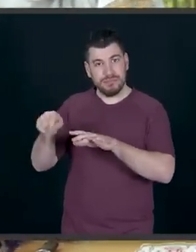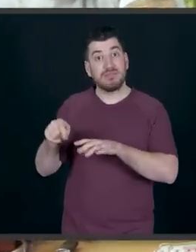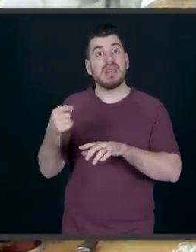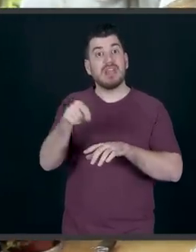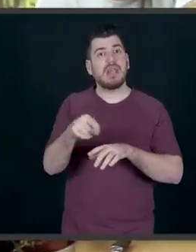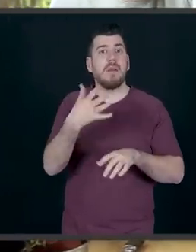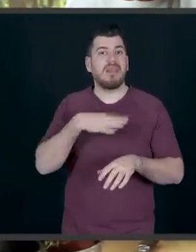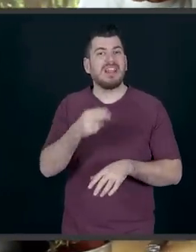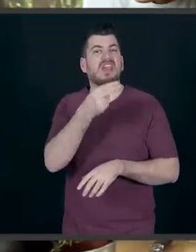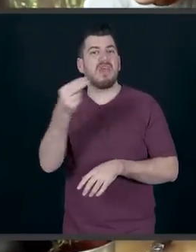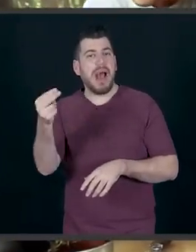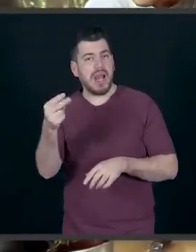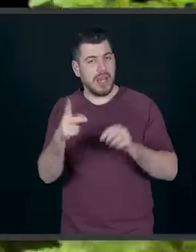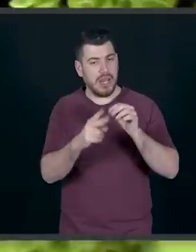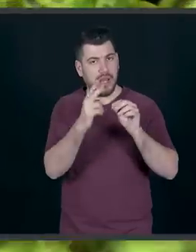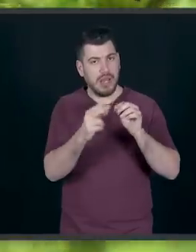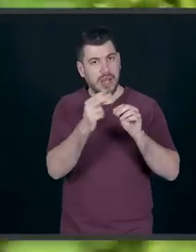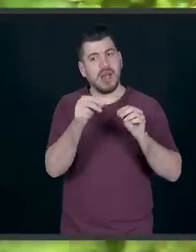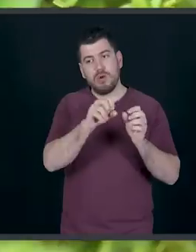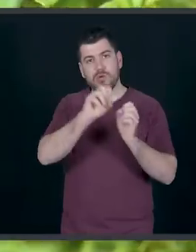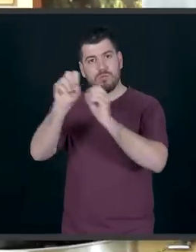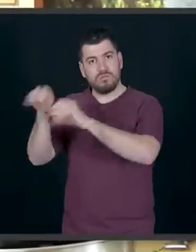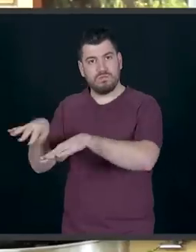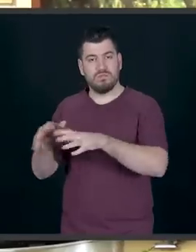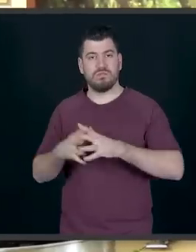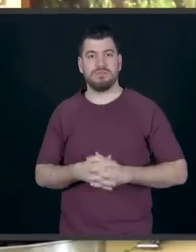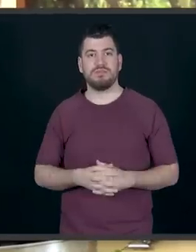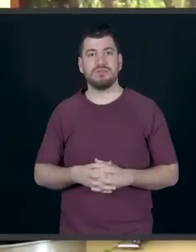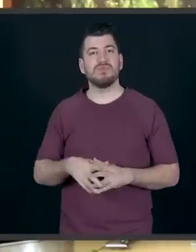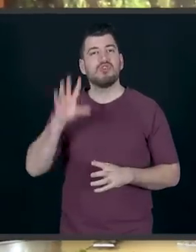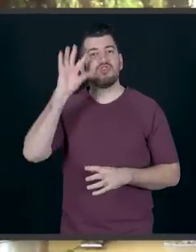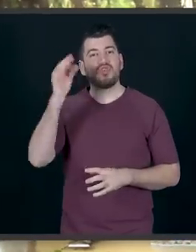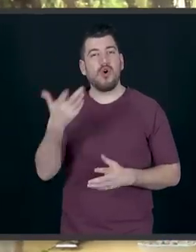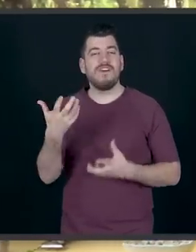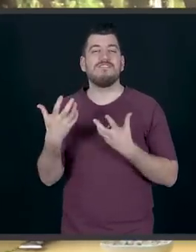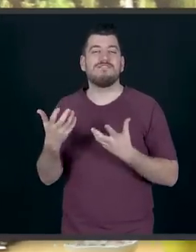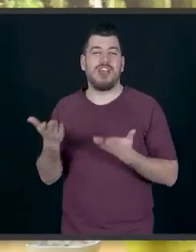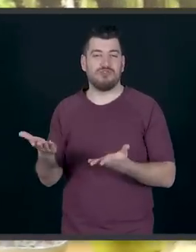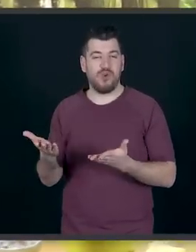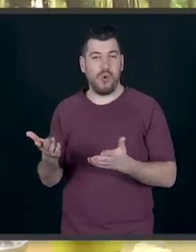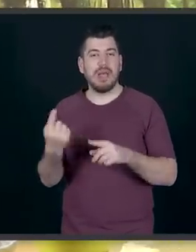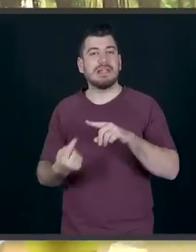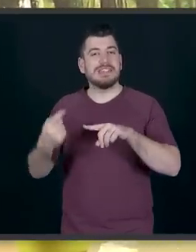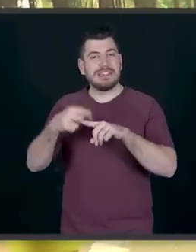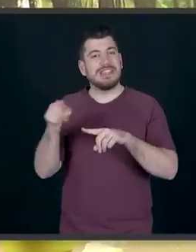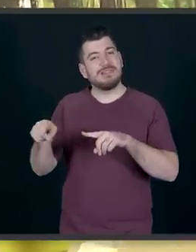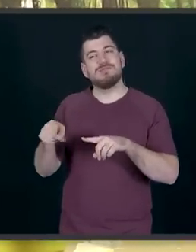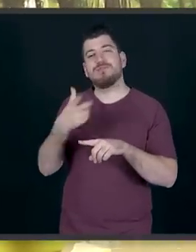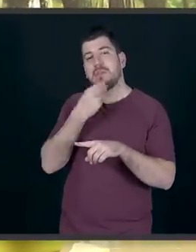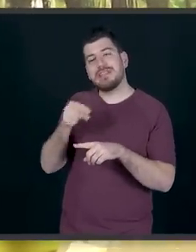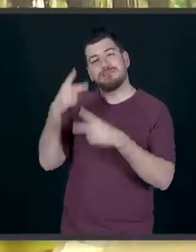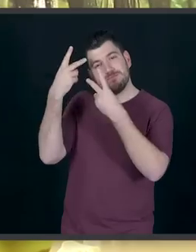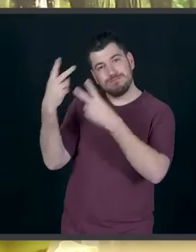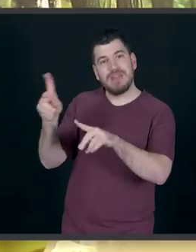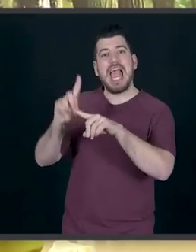που σας βρίσκεται λίγο θυμαράκι, θέλω να ξύσετε λίγο ίσα ίσα μέσα για να το κάνουμε λίγο πιο φρέσκο και λίγο πιο ελληνικό.